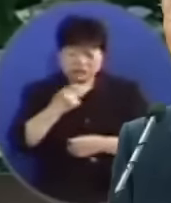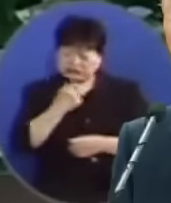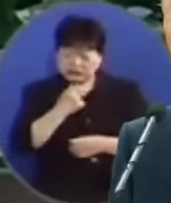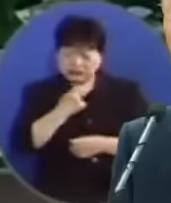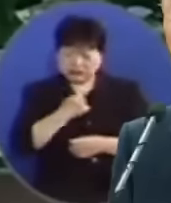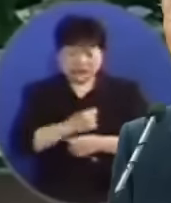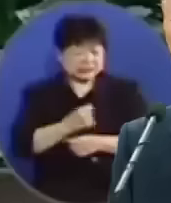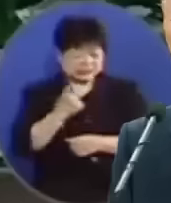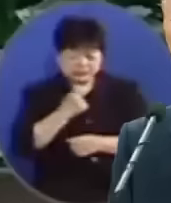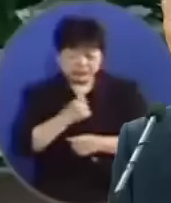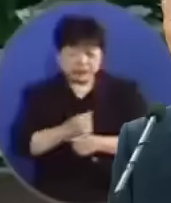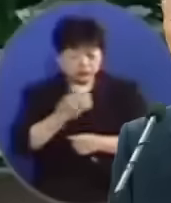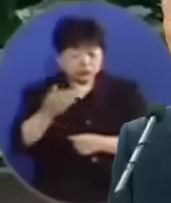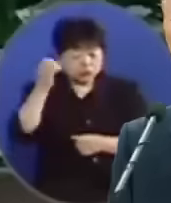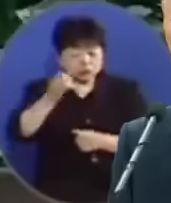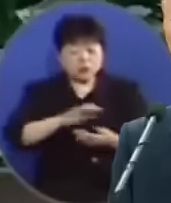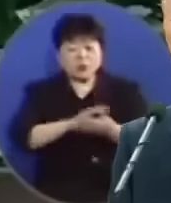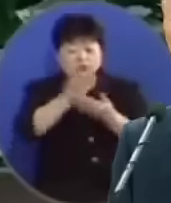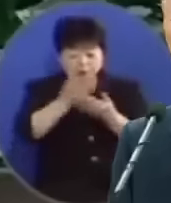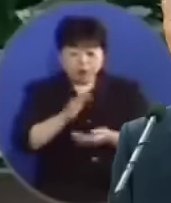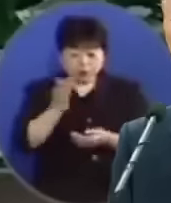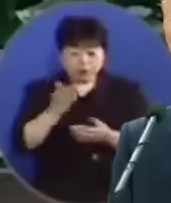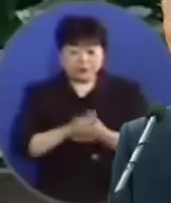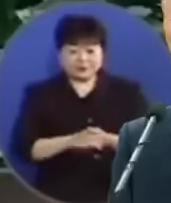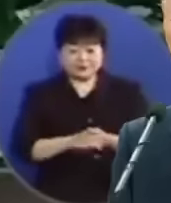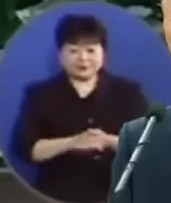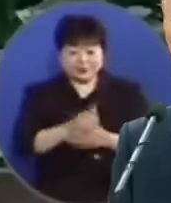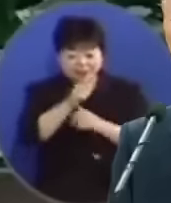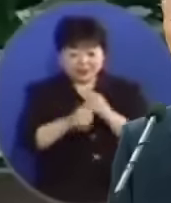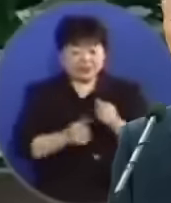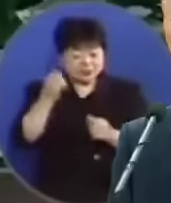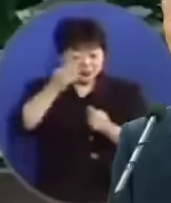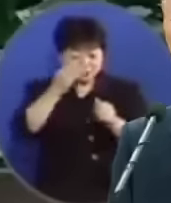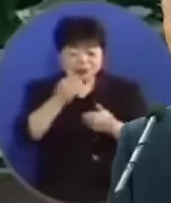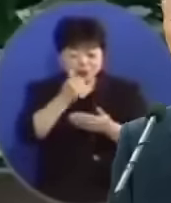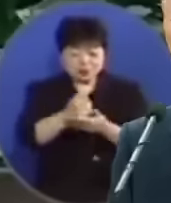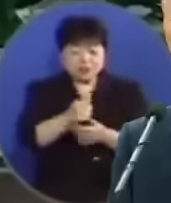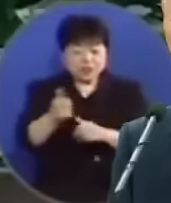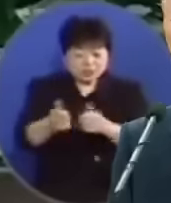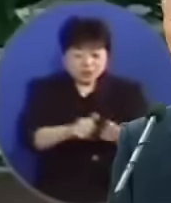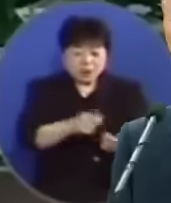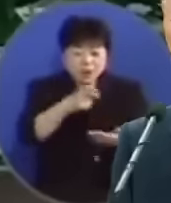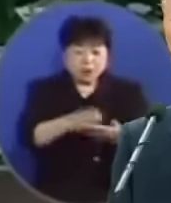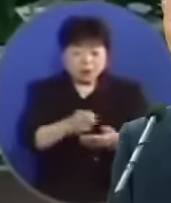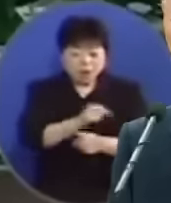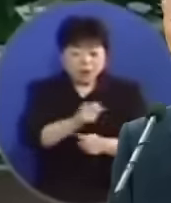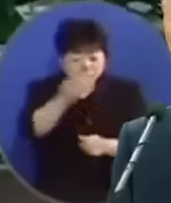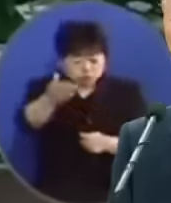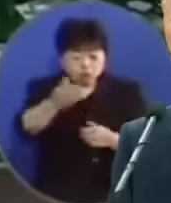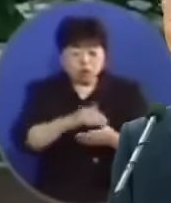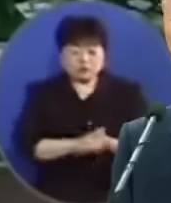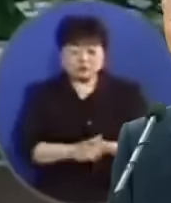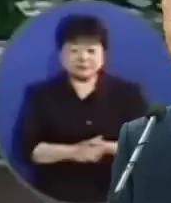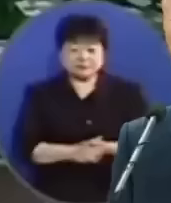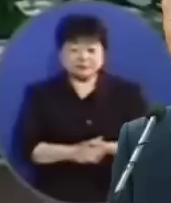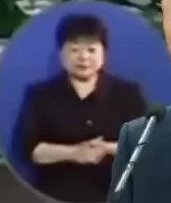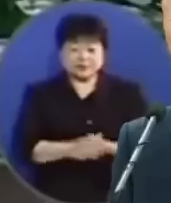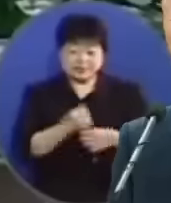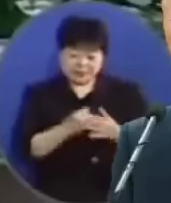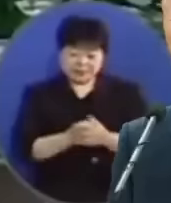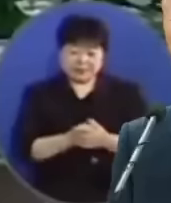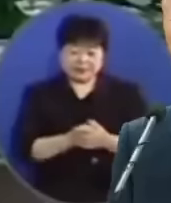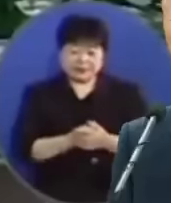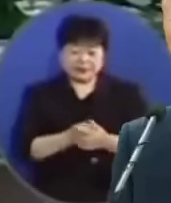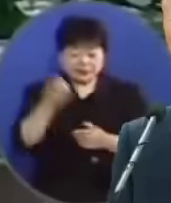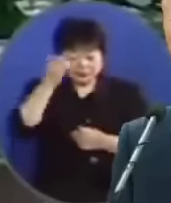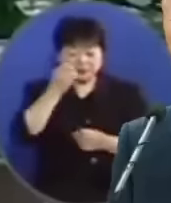것입니다. 성령으로 우리가 변화를 받는 것입니다. 하나님의 성령이 죄와 사망에 의해서 우리를 해방시켜 주시는 것입니다. 그러므로